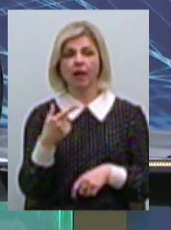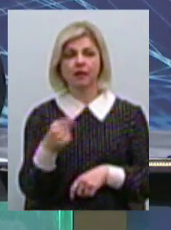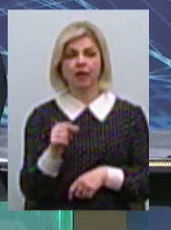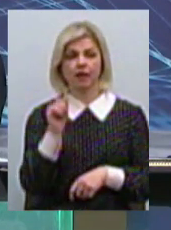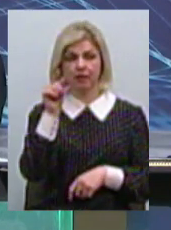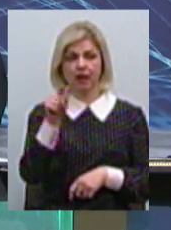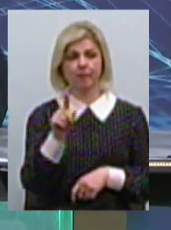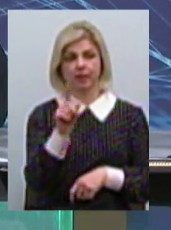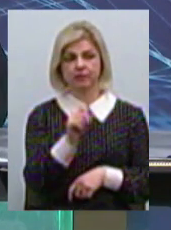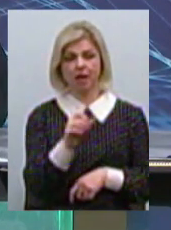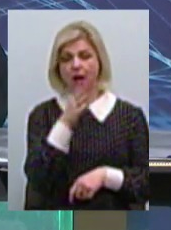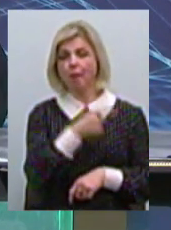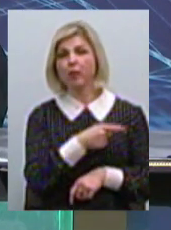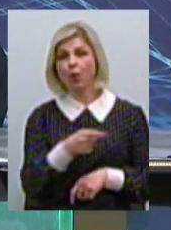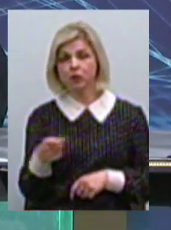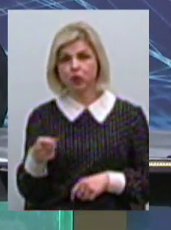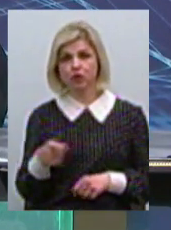за певний проміжок часу